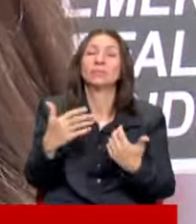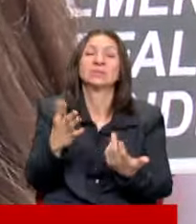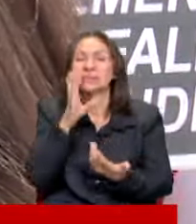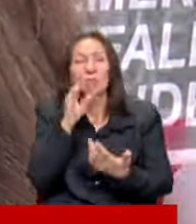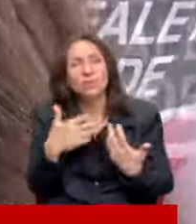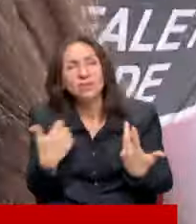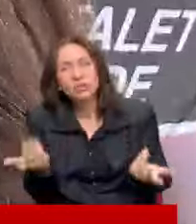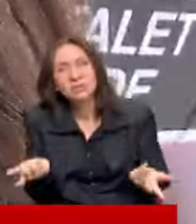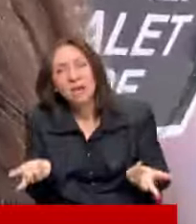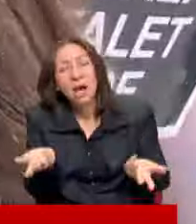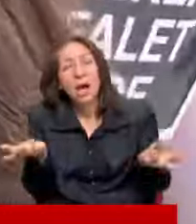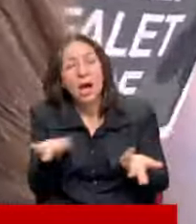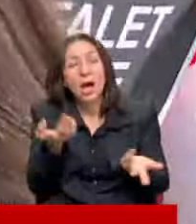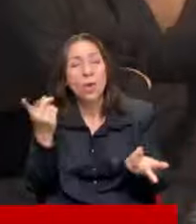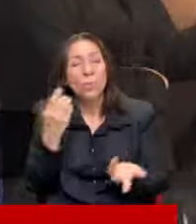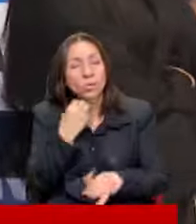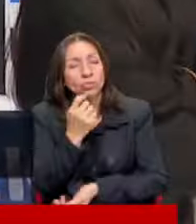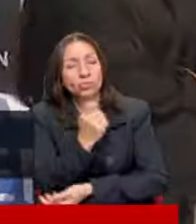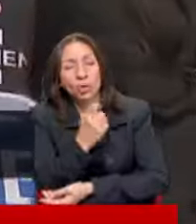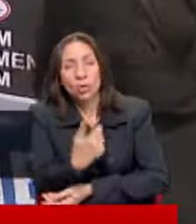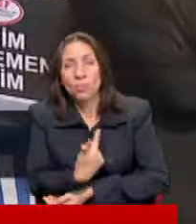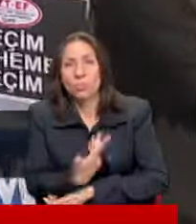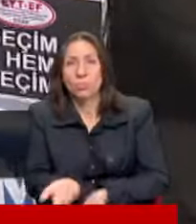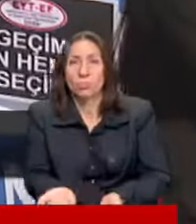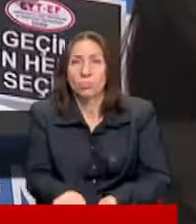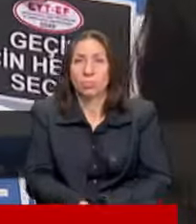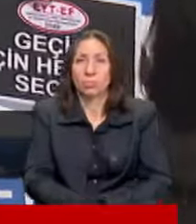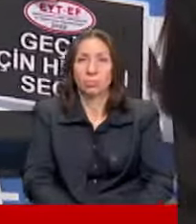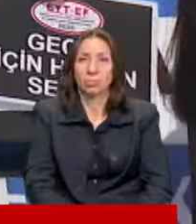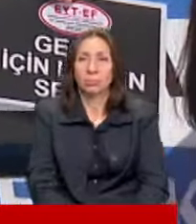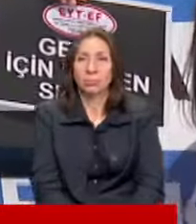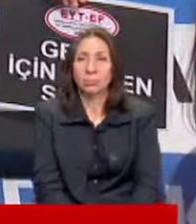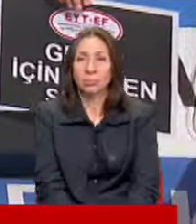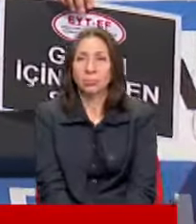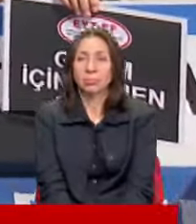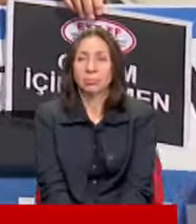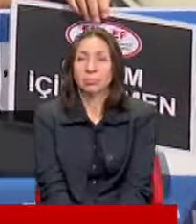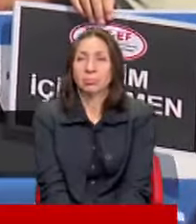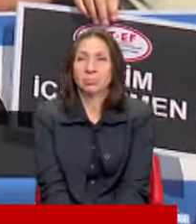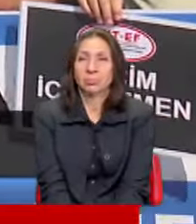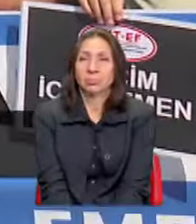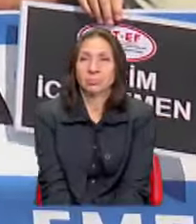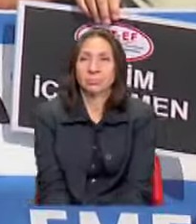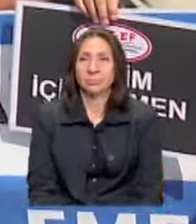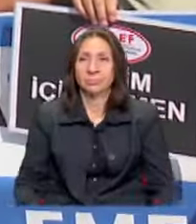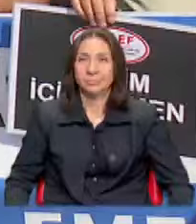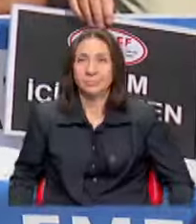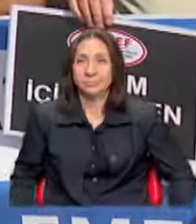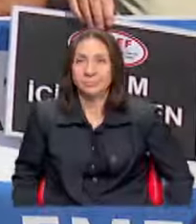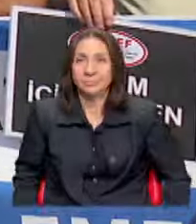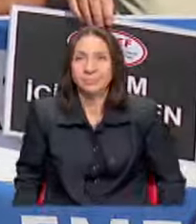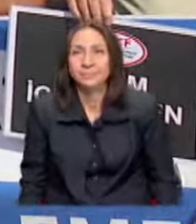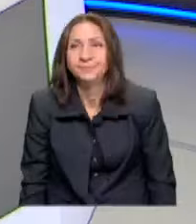kime güveneceğiz halen o borcu ödüyorum Evet adsa tas Tamam çıksın bu